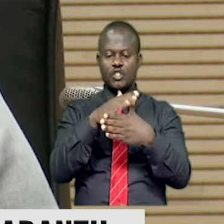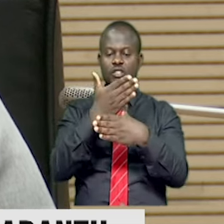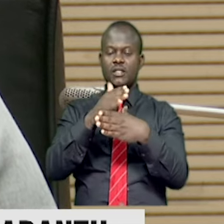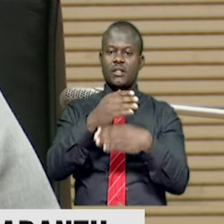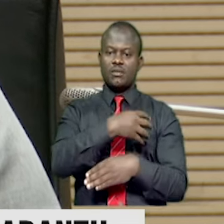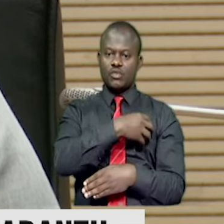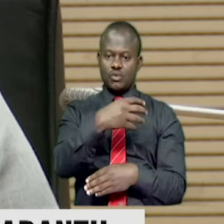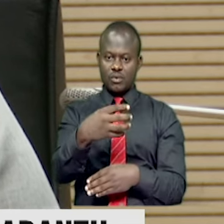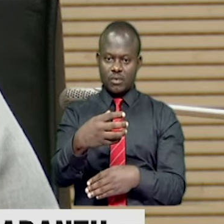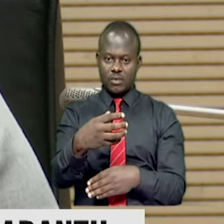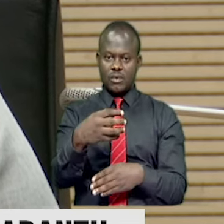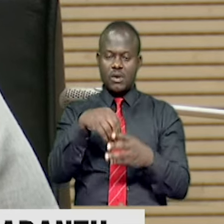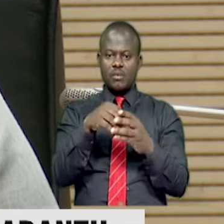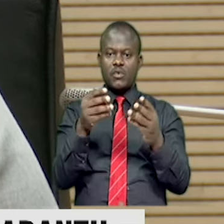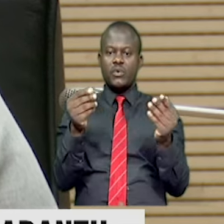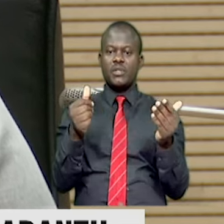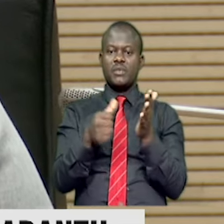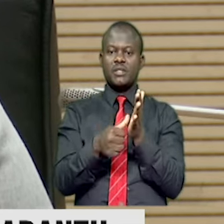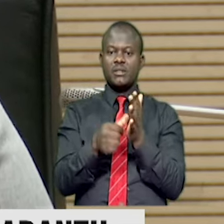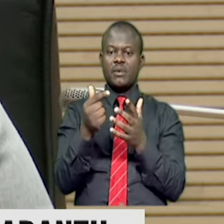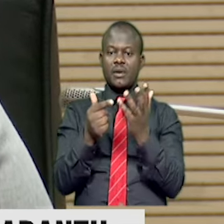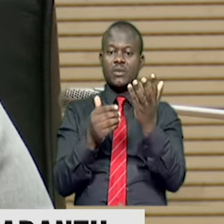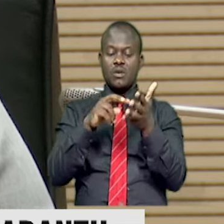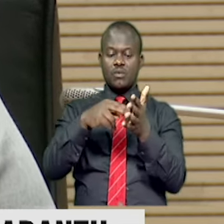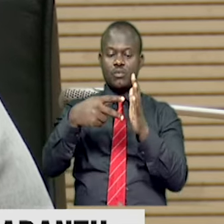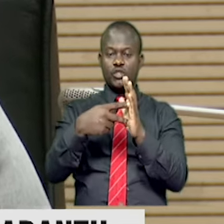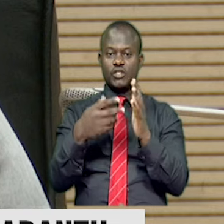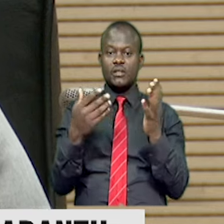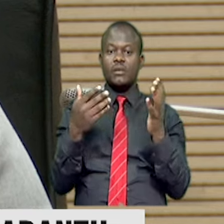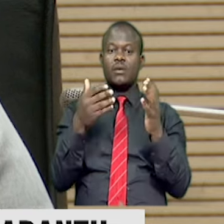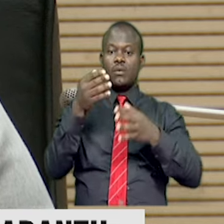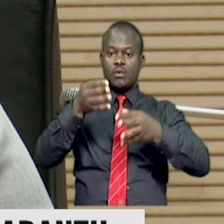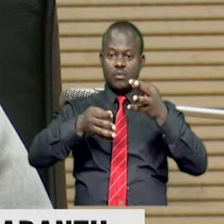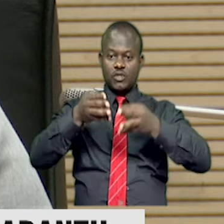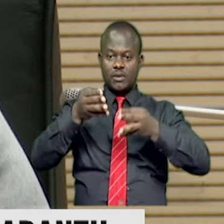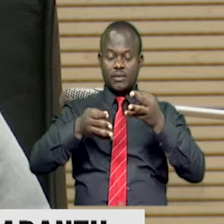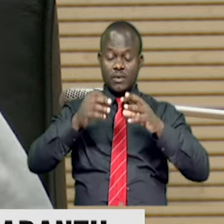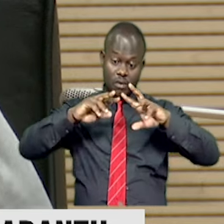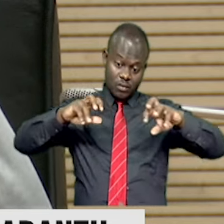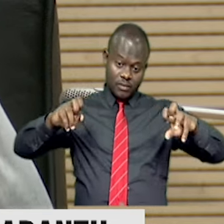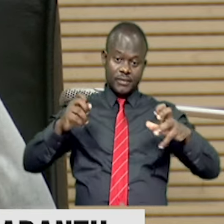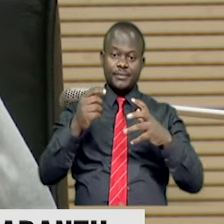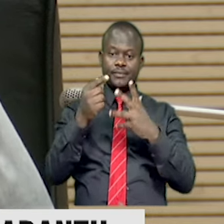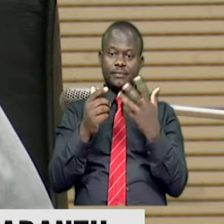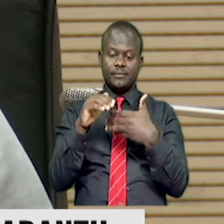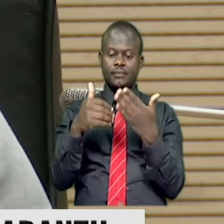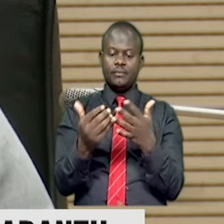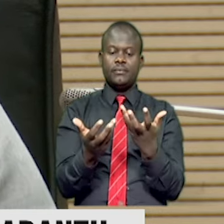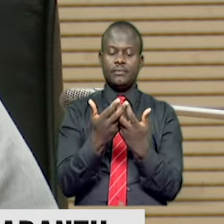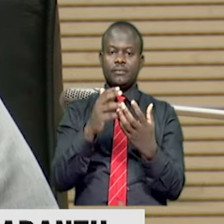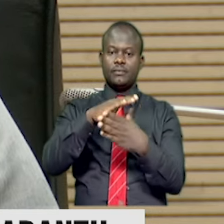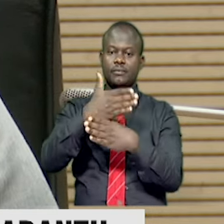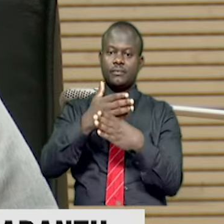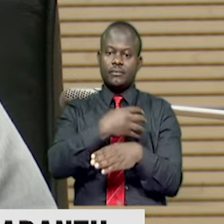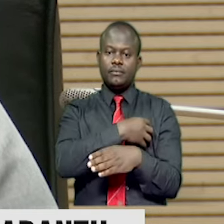imitungo. Mu gukemura iki kibazo, uyu mushinga uraho umucamanza ububasha bwo gusuzuma ibijyanye no kugabana umutungo